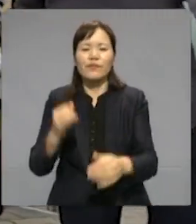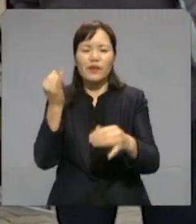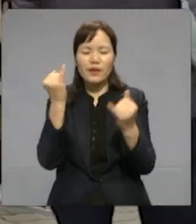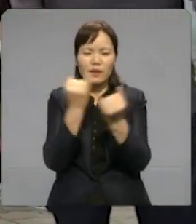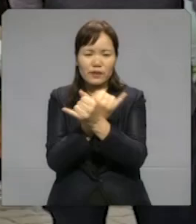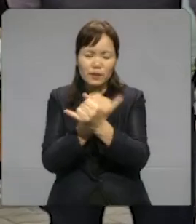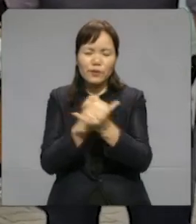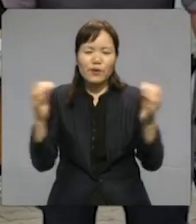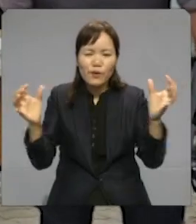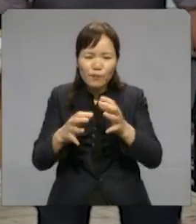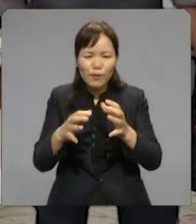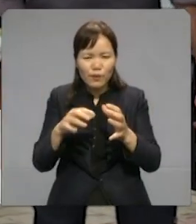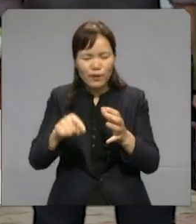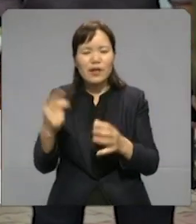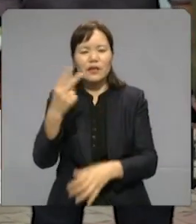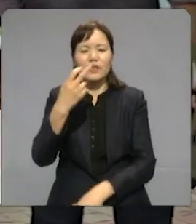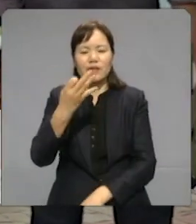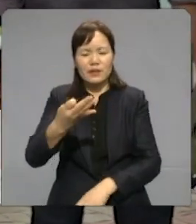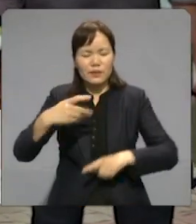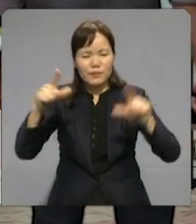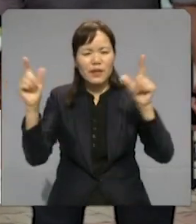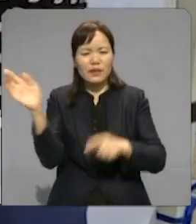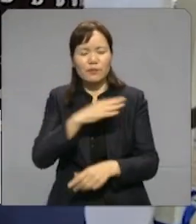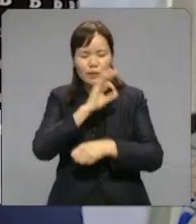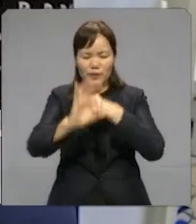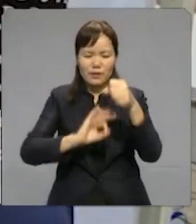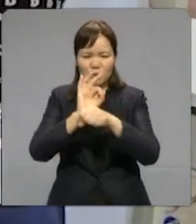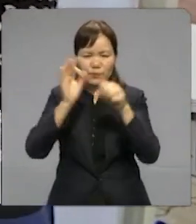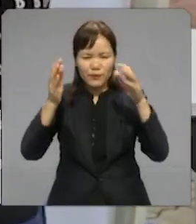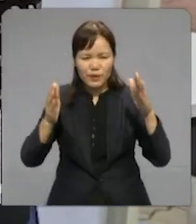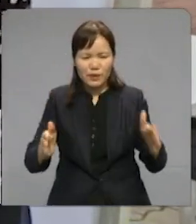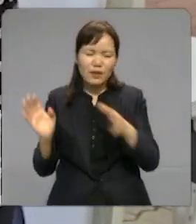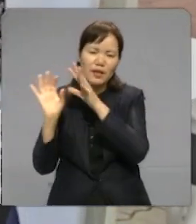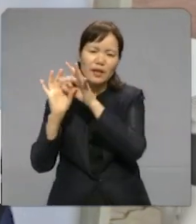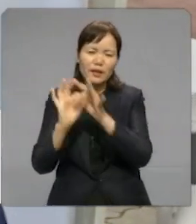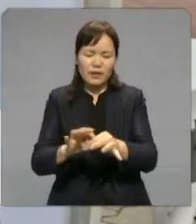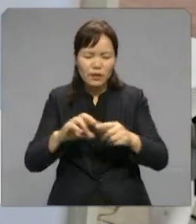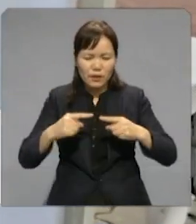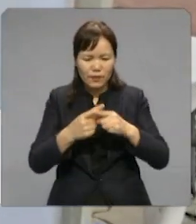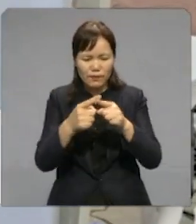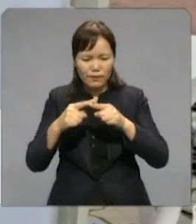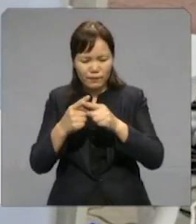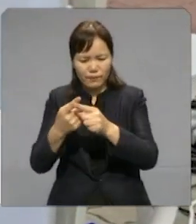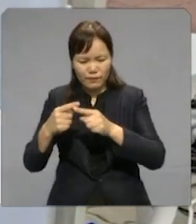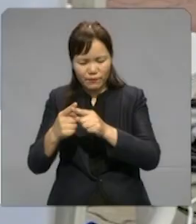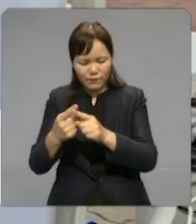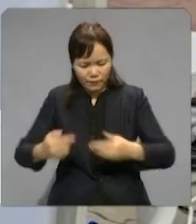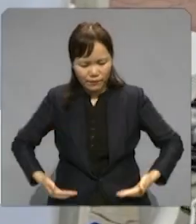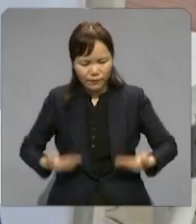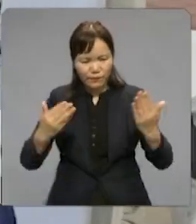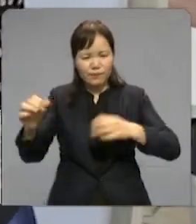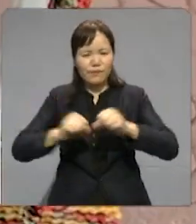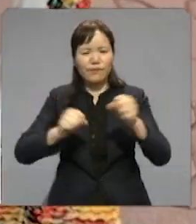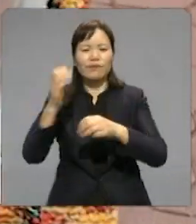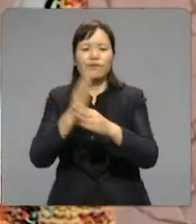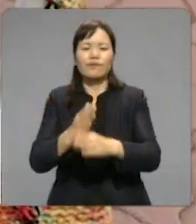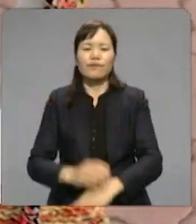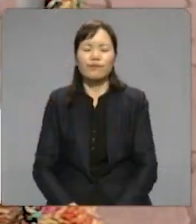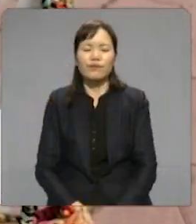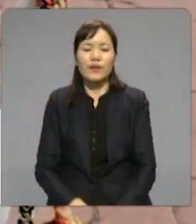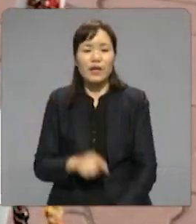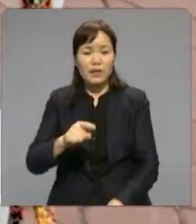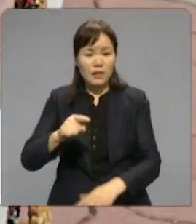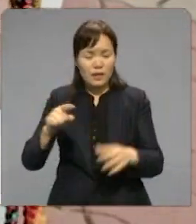구성된 모임은 2014년부터 10년째 꾸준히 손뜨개로 봉사활동을 이어오고 있습니다.